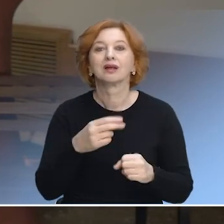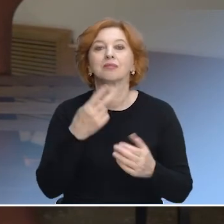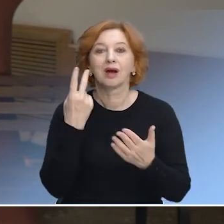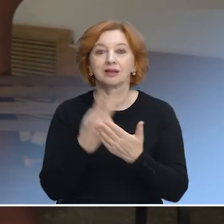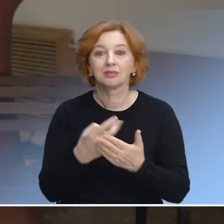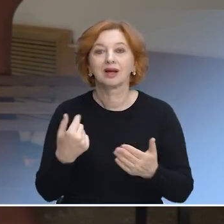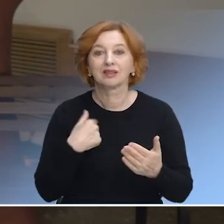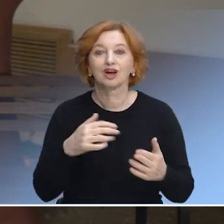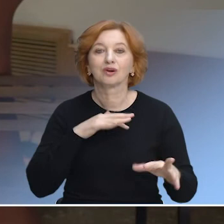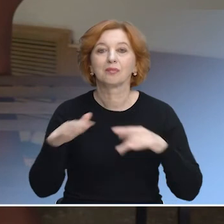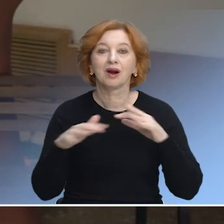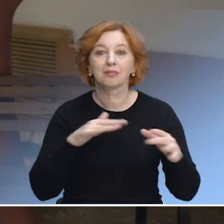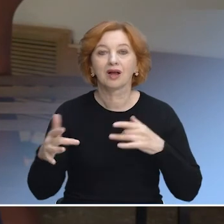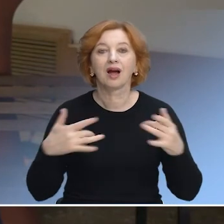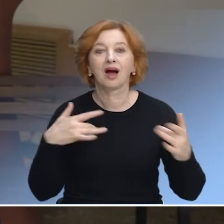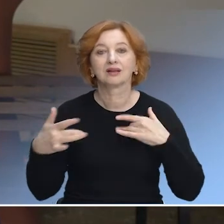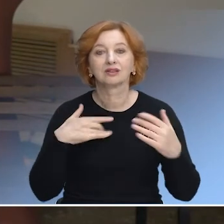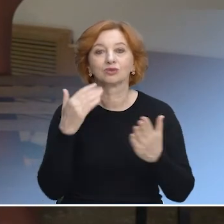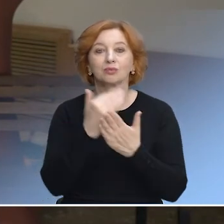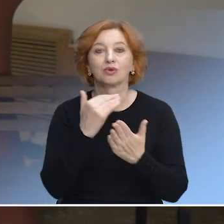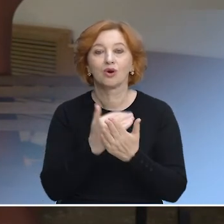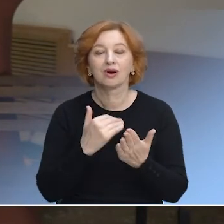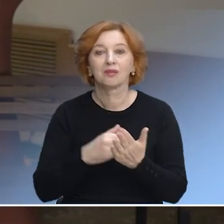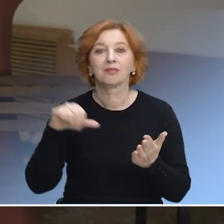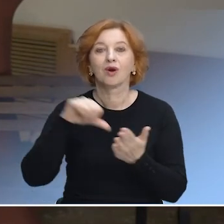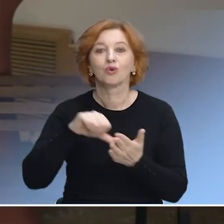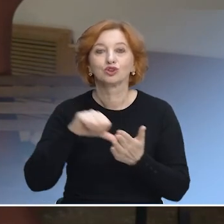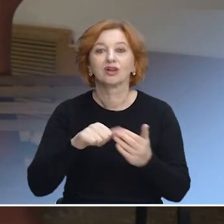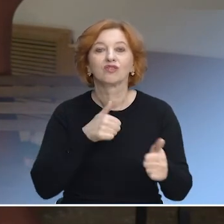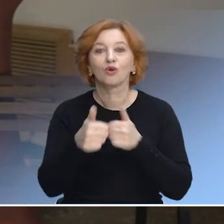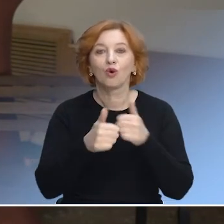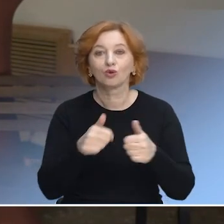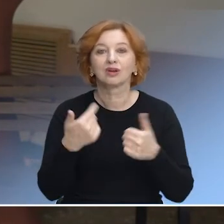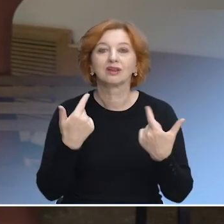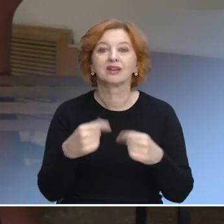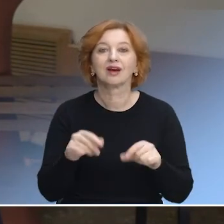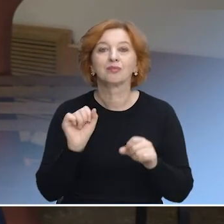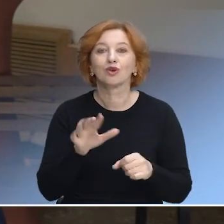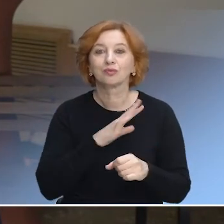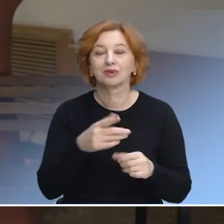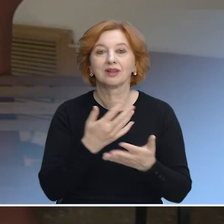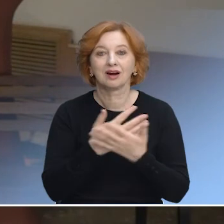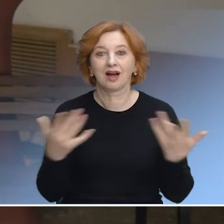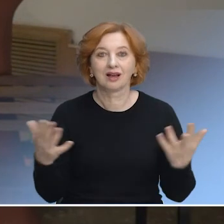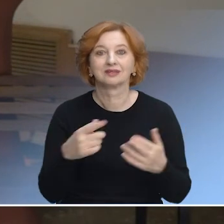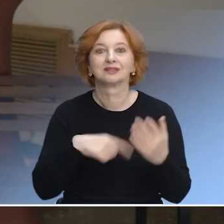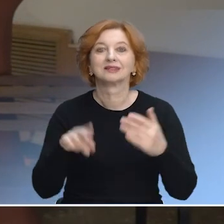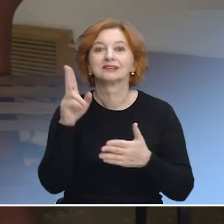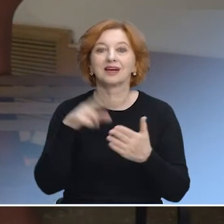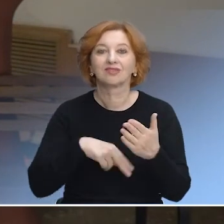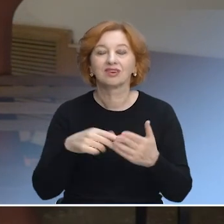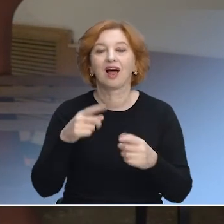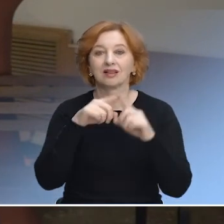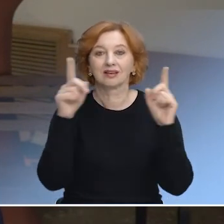посмотреть наши мероприятия, концертные программы, но и поучаствовать в конкурсах, где они могут заработать грамоты, сертификаты, ну